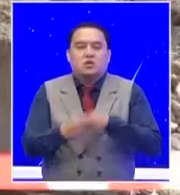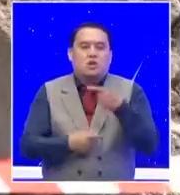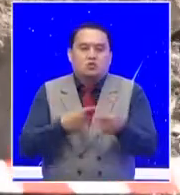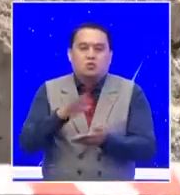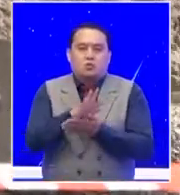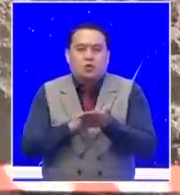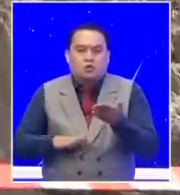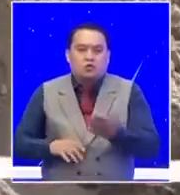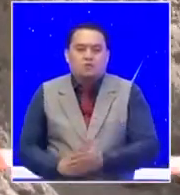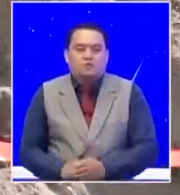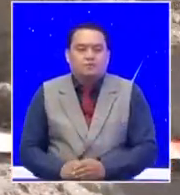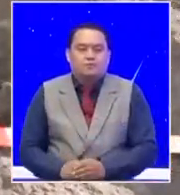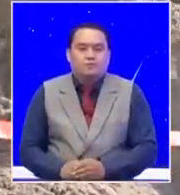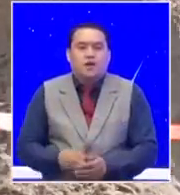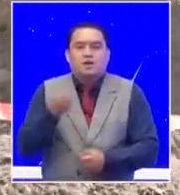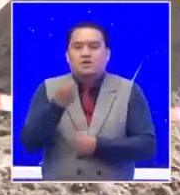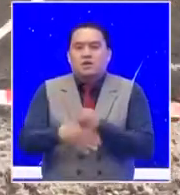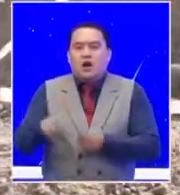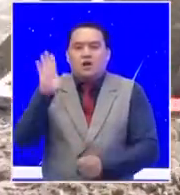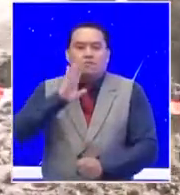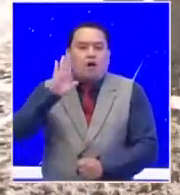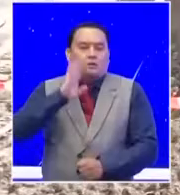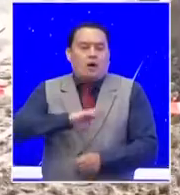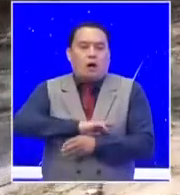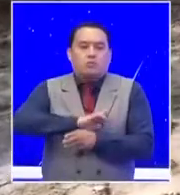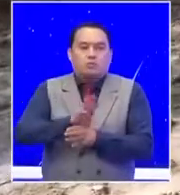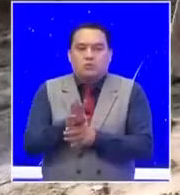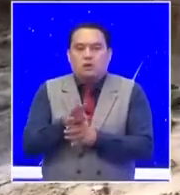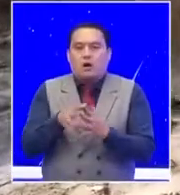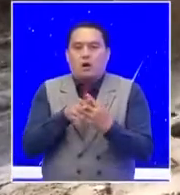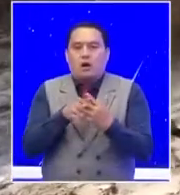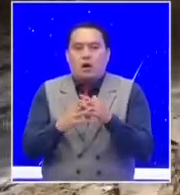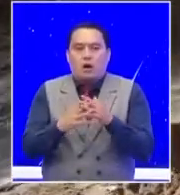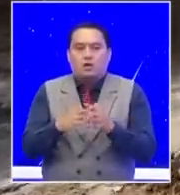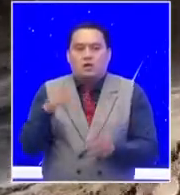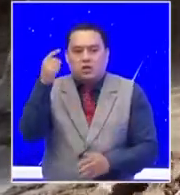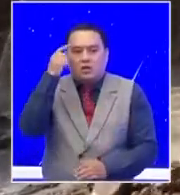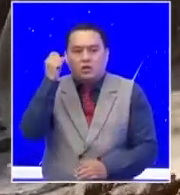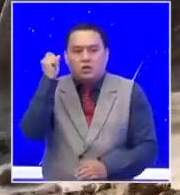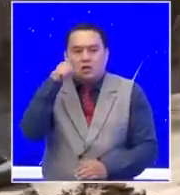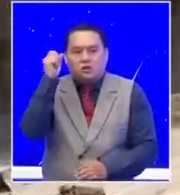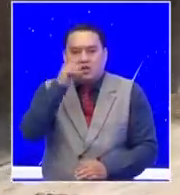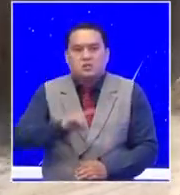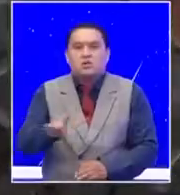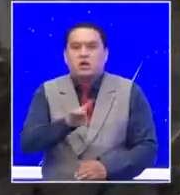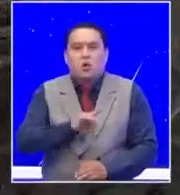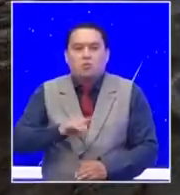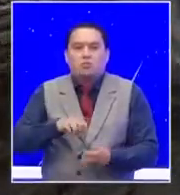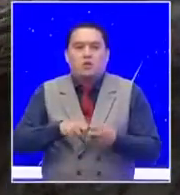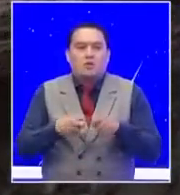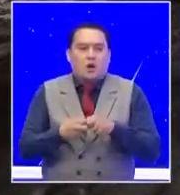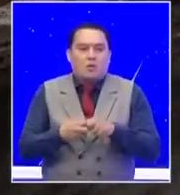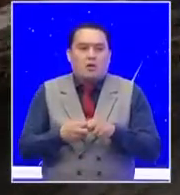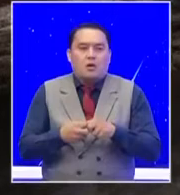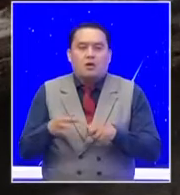год. По плану, к концу года центральным водоснабжением будет обеспечен и аул Бактыбай Ескелдинского района. Это давняя проблема сельчан,